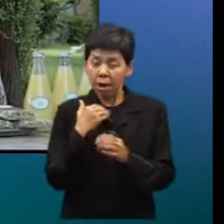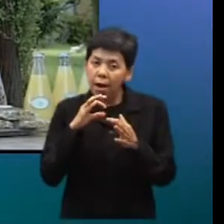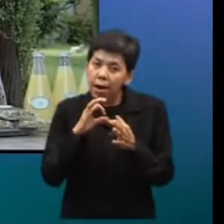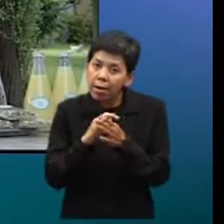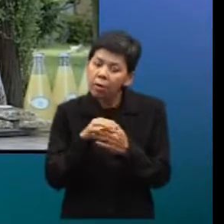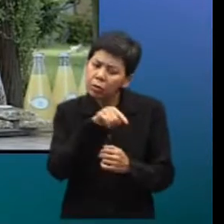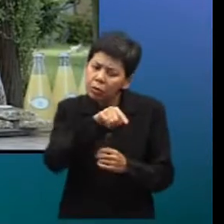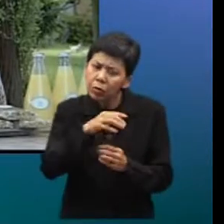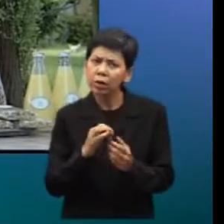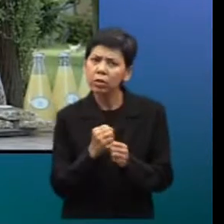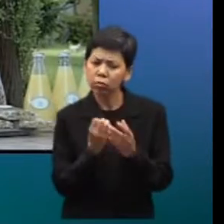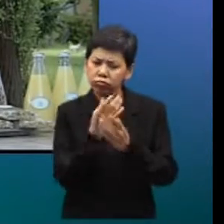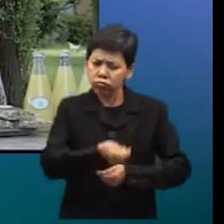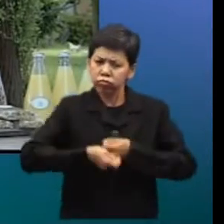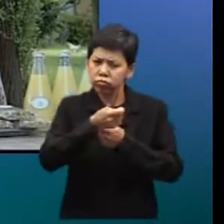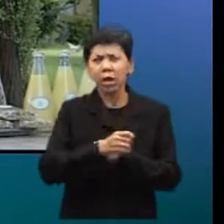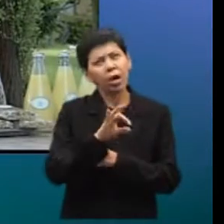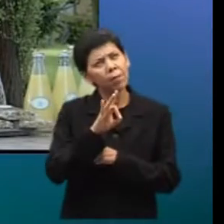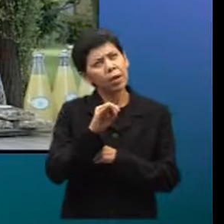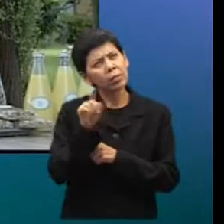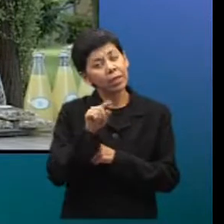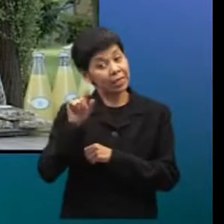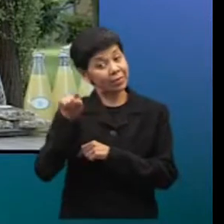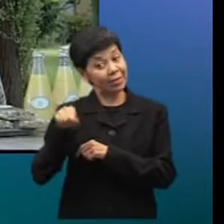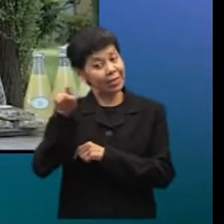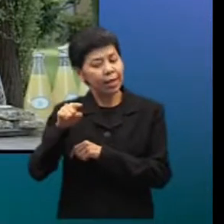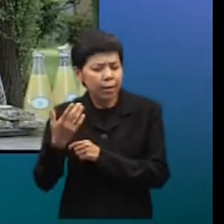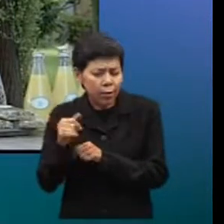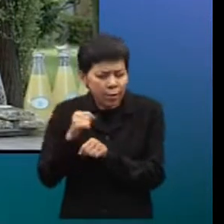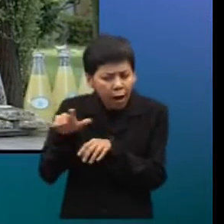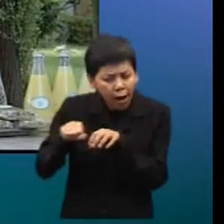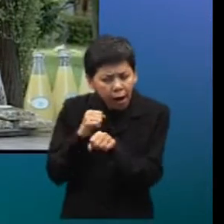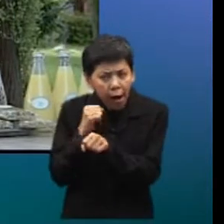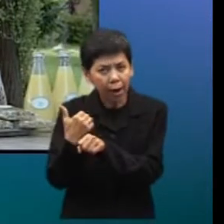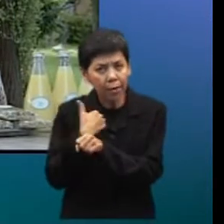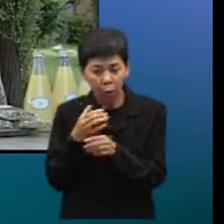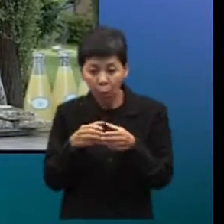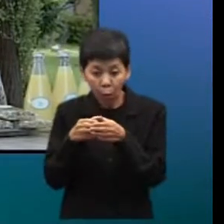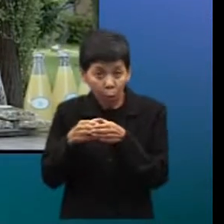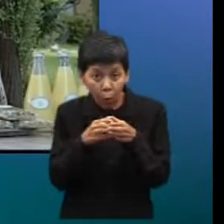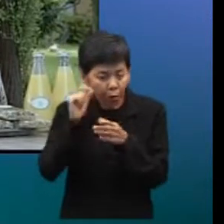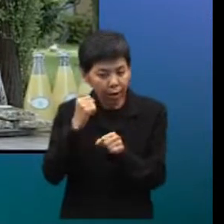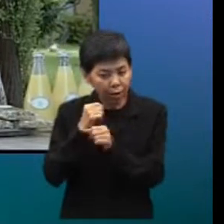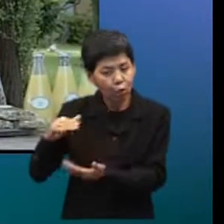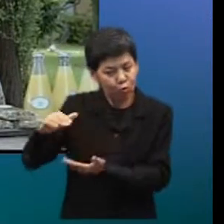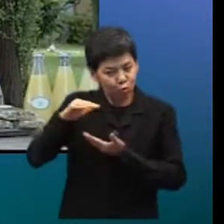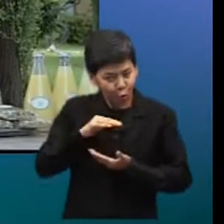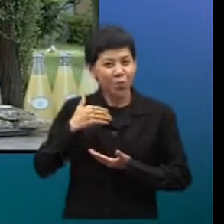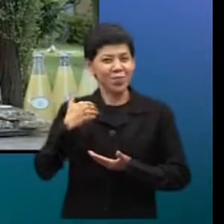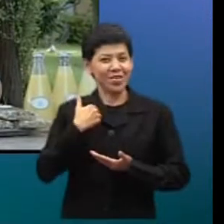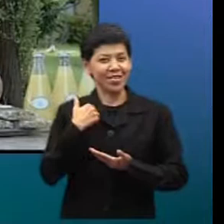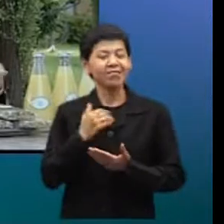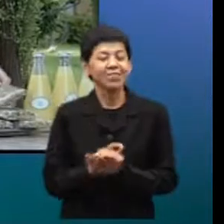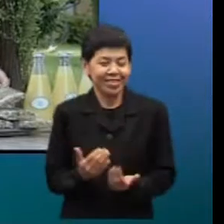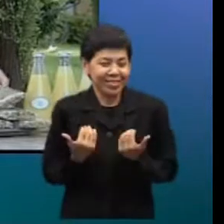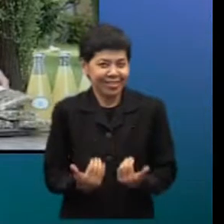ในไร่สัก 80% นะคะส่วน 20% ก็เป็นของใกล้เคียงก็จะมีกลุ่มแม่บ้านที่ปลูกแล้วก็มาส่งให้เรานะคะ